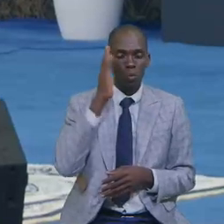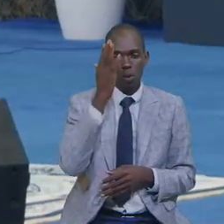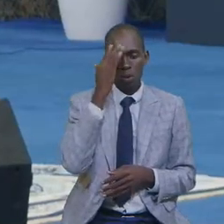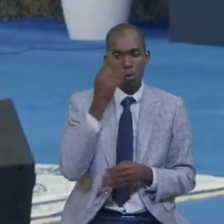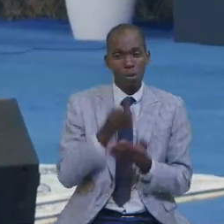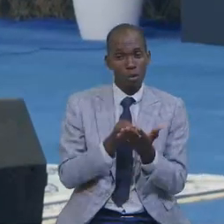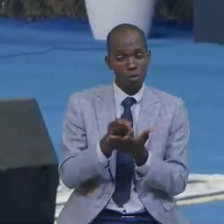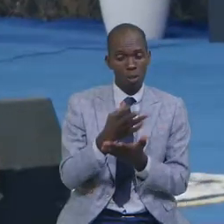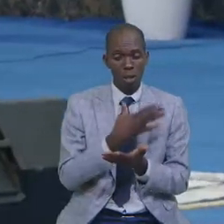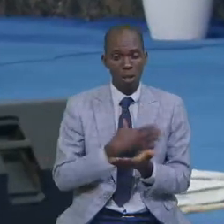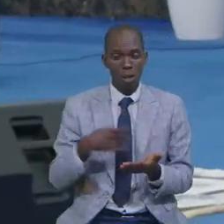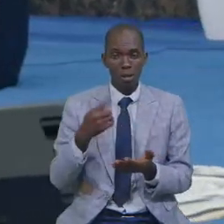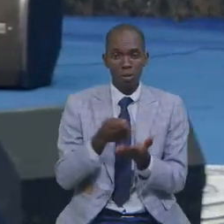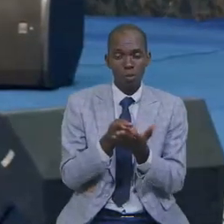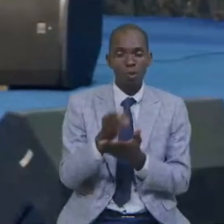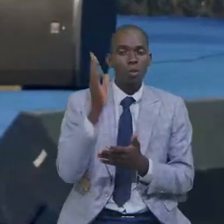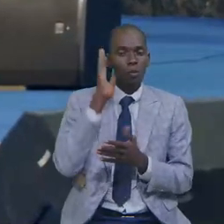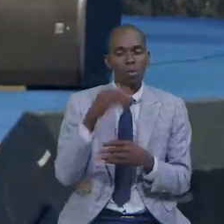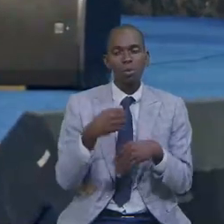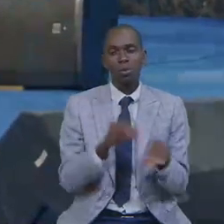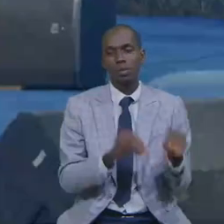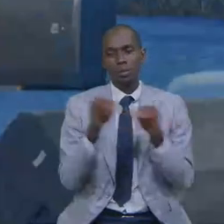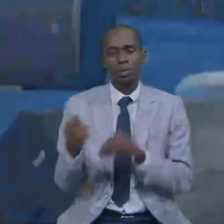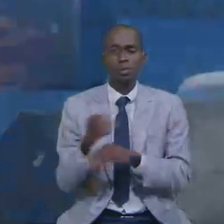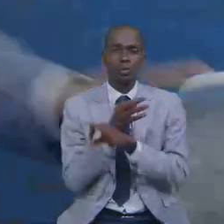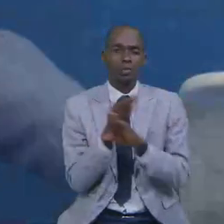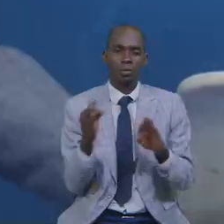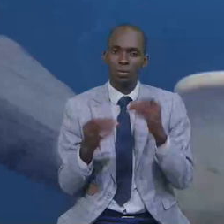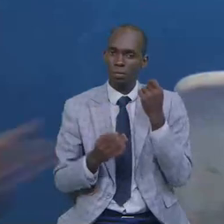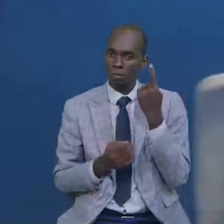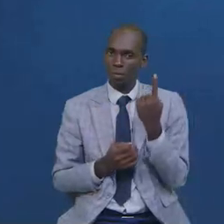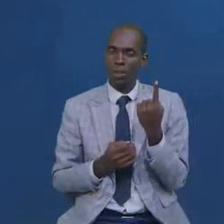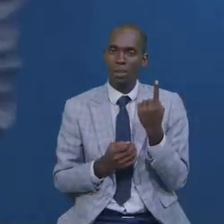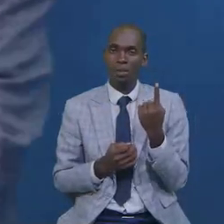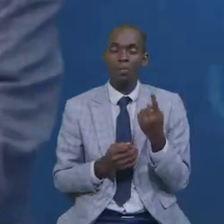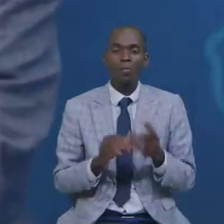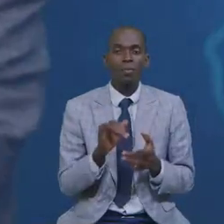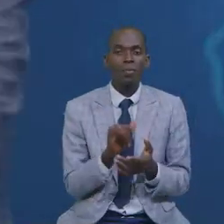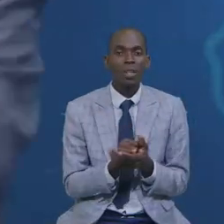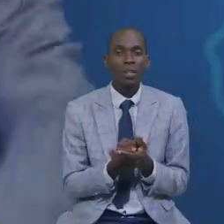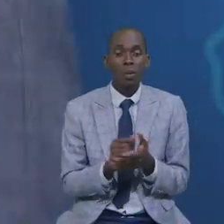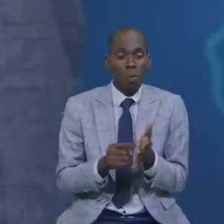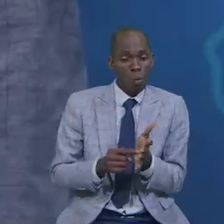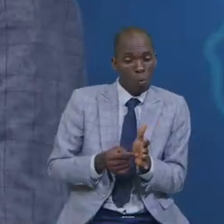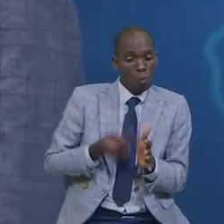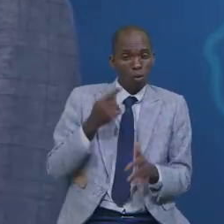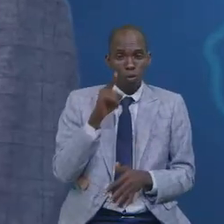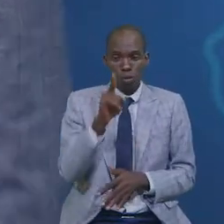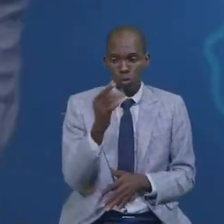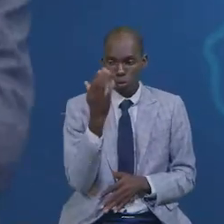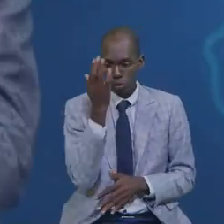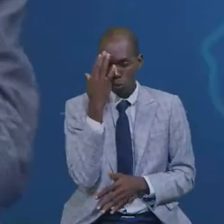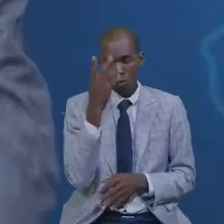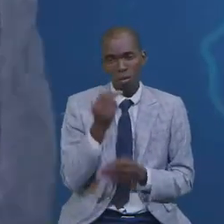la vérité et la vérité vous affranchira comprenez aider dès